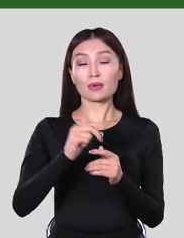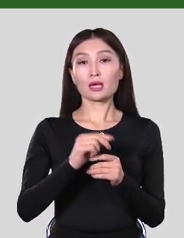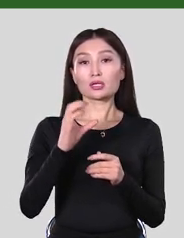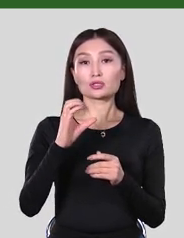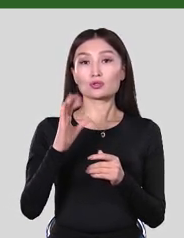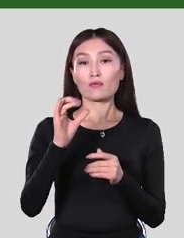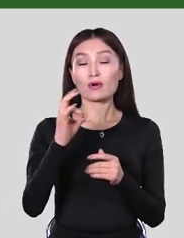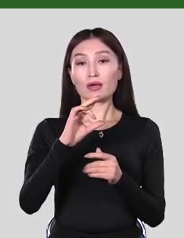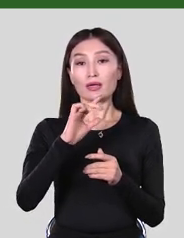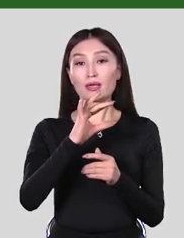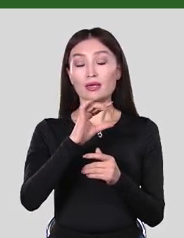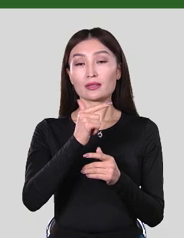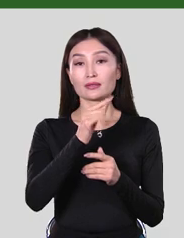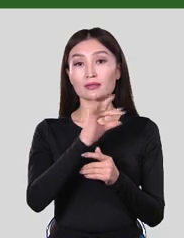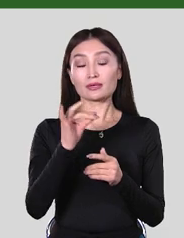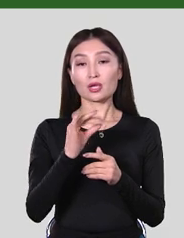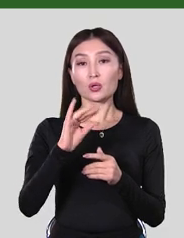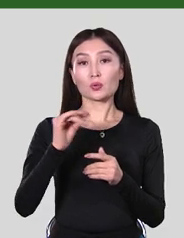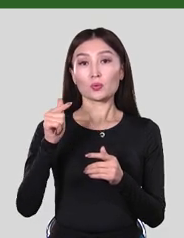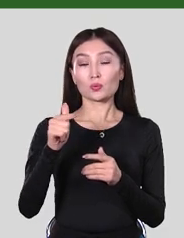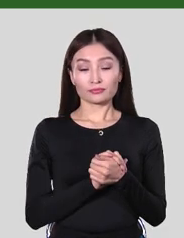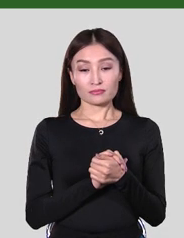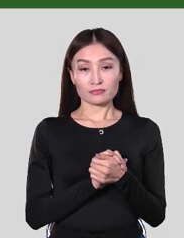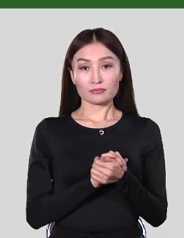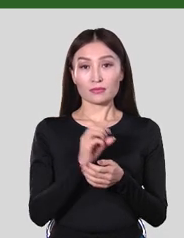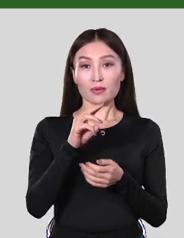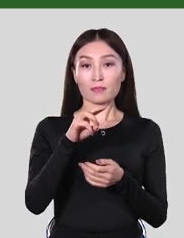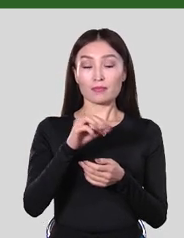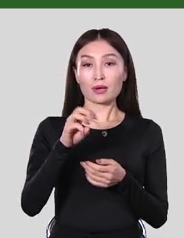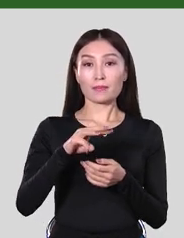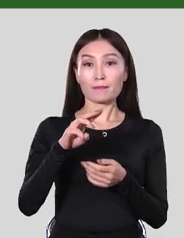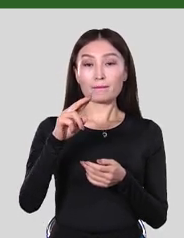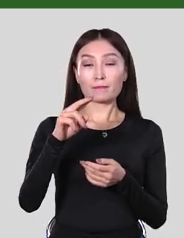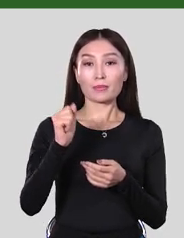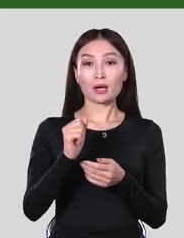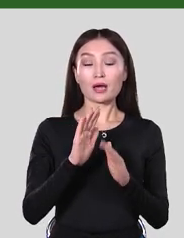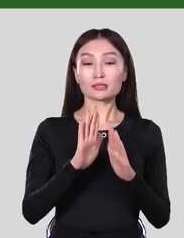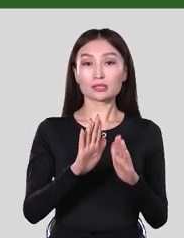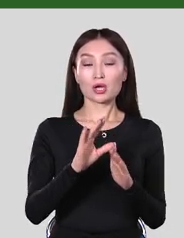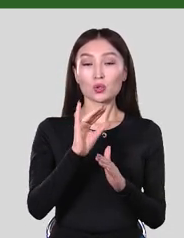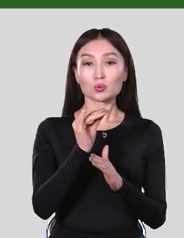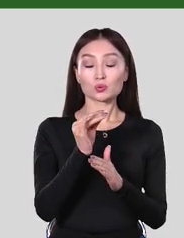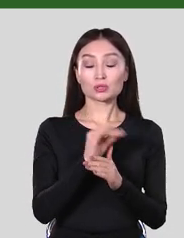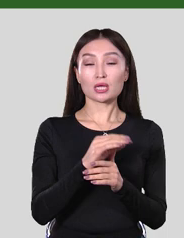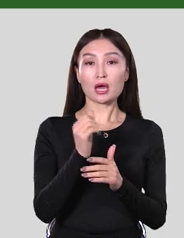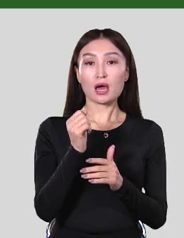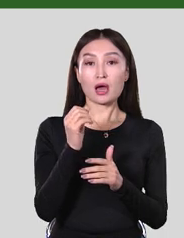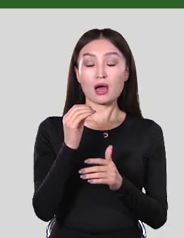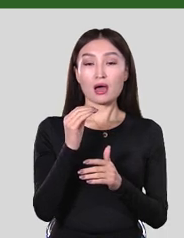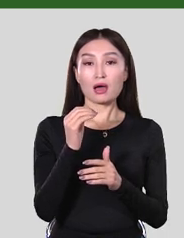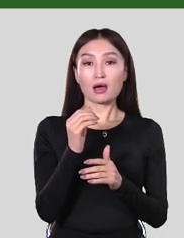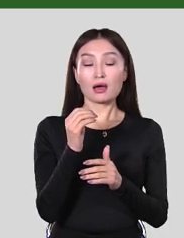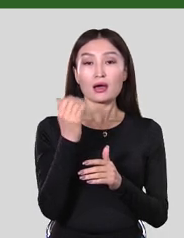с юга. Чем отличается степь от саванны? Пампа Так южноамериканские индейцы называют